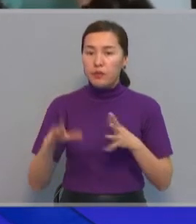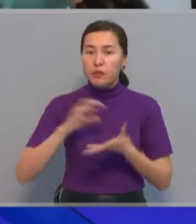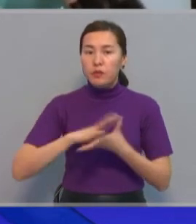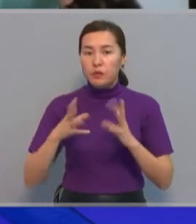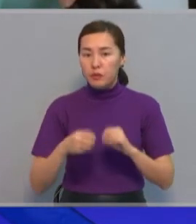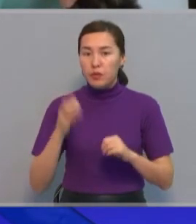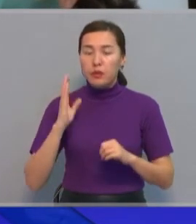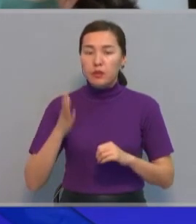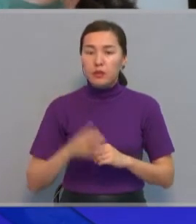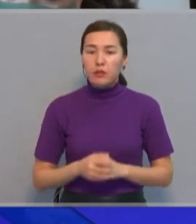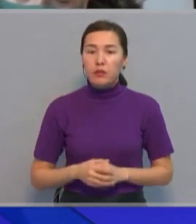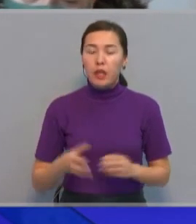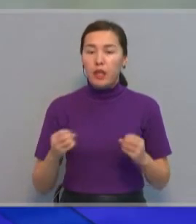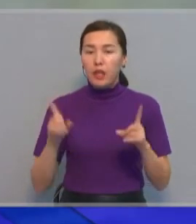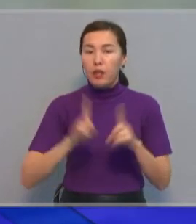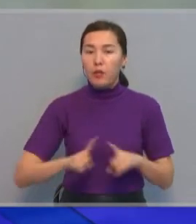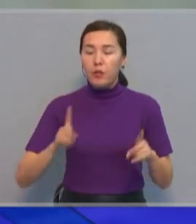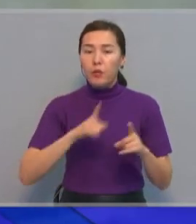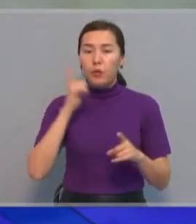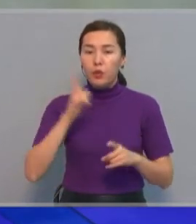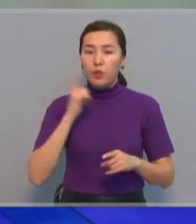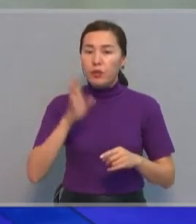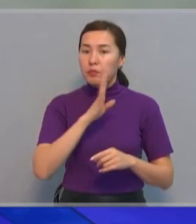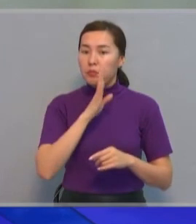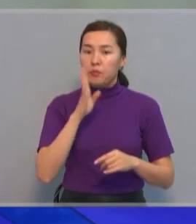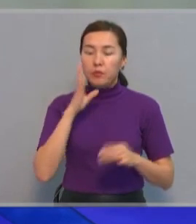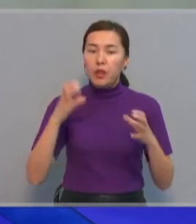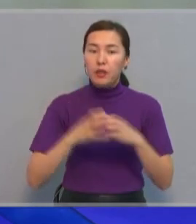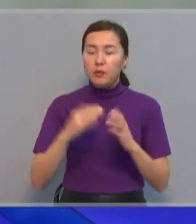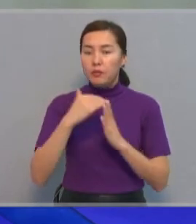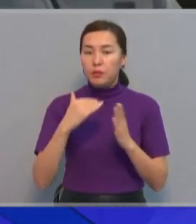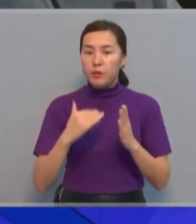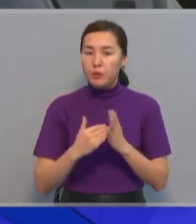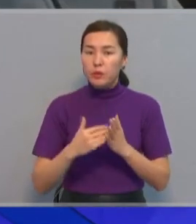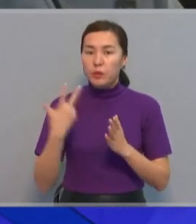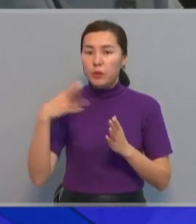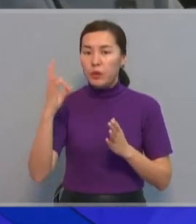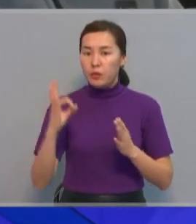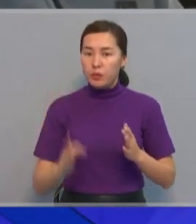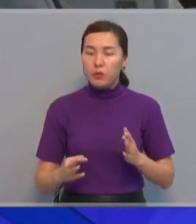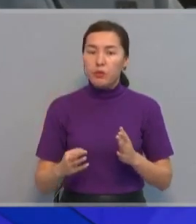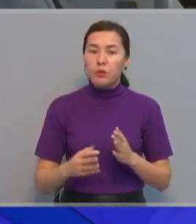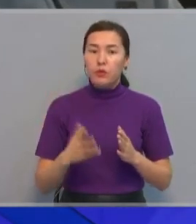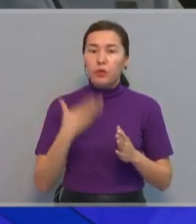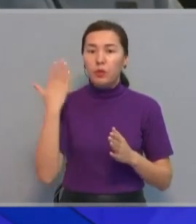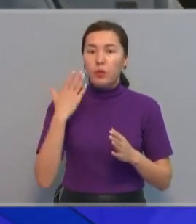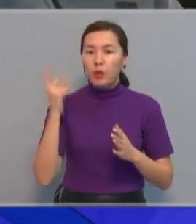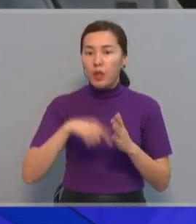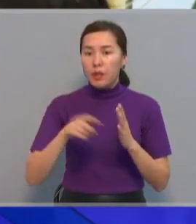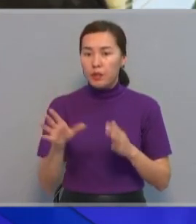аясында өткелі отыр. Тағы бір ерекшелігі жастар мен әйелдерге партиялық тізімдерде 30% көлемінде квота